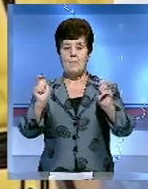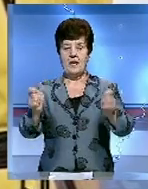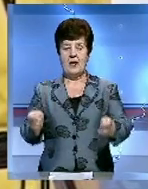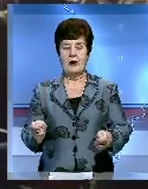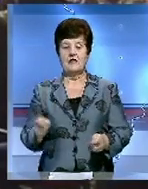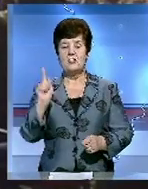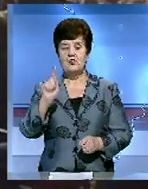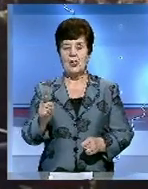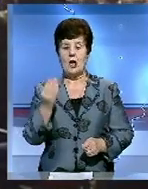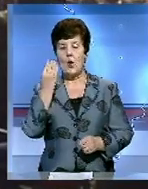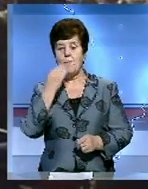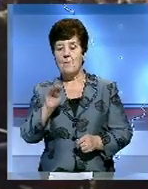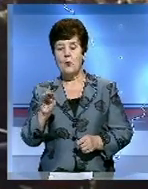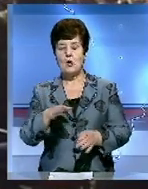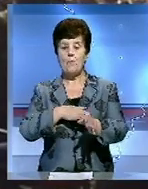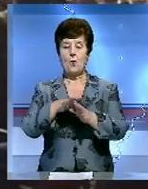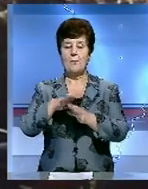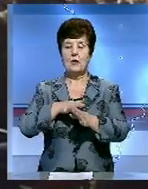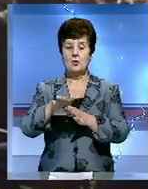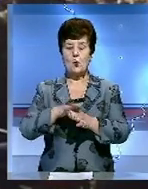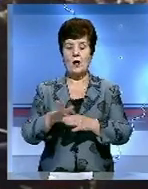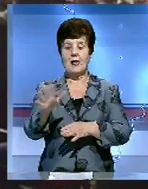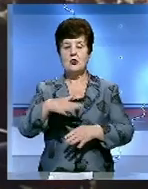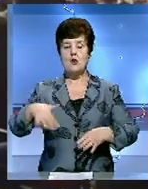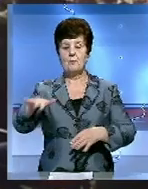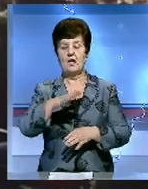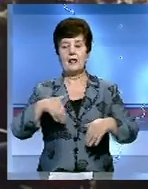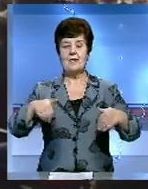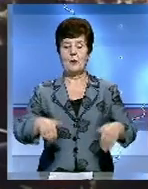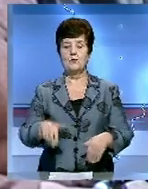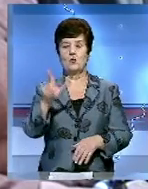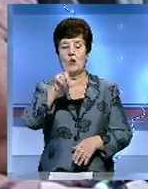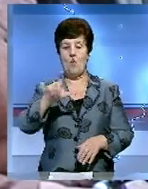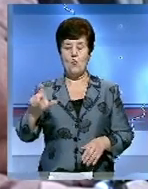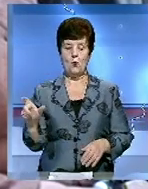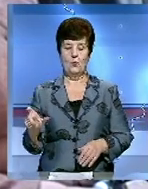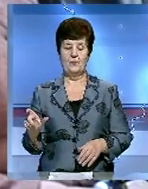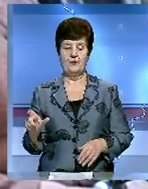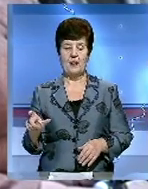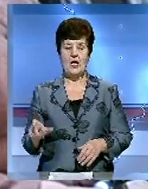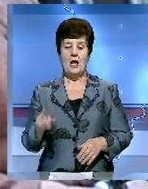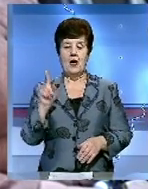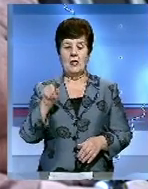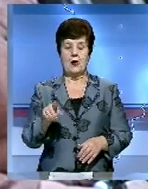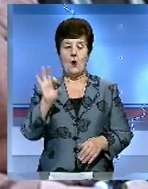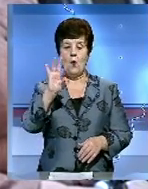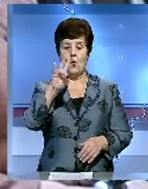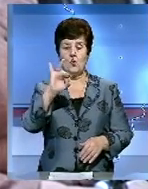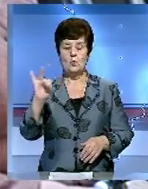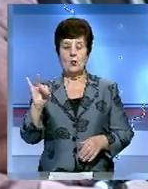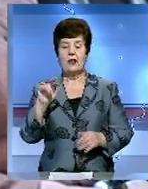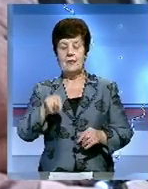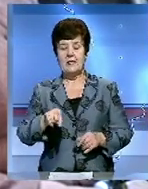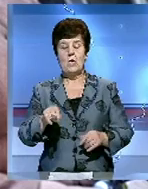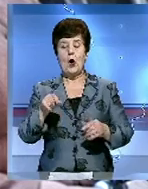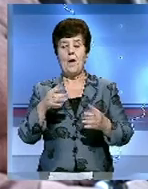mai buni promotori în domeniul drepturilor omului. Echipa ONU în Moldova susține în